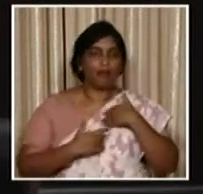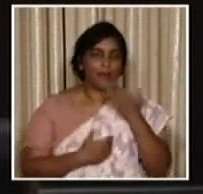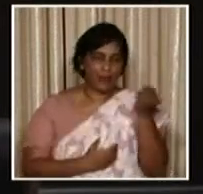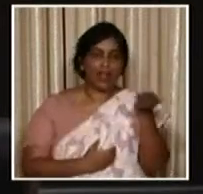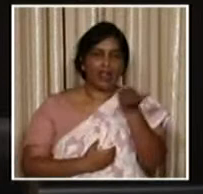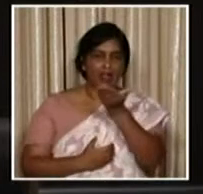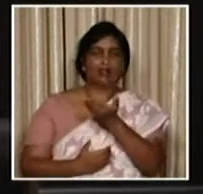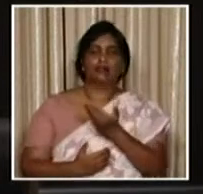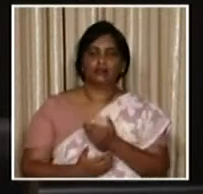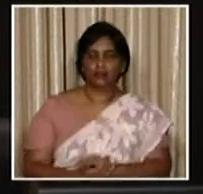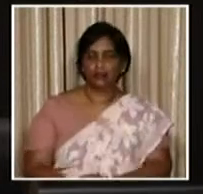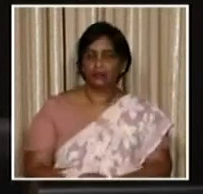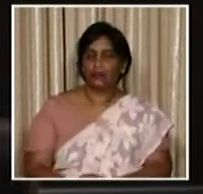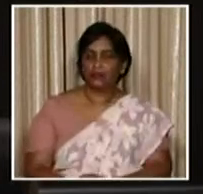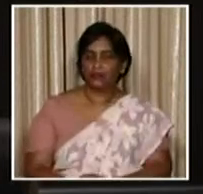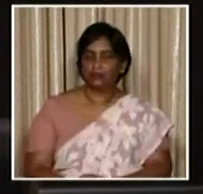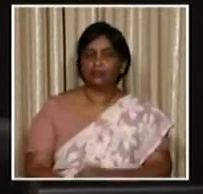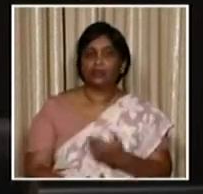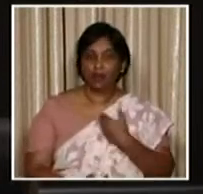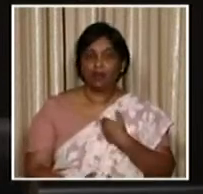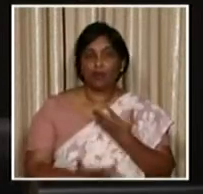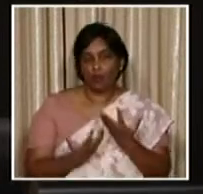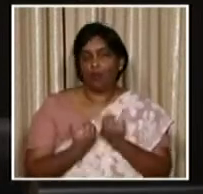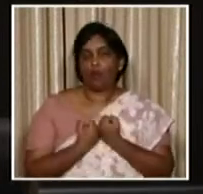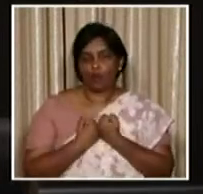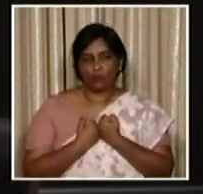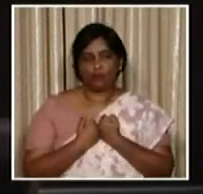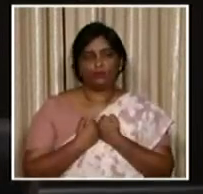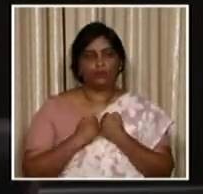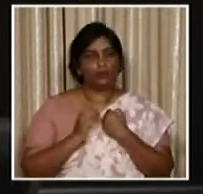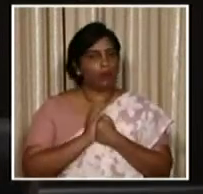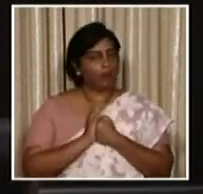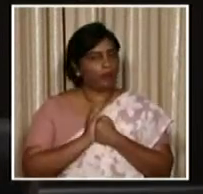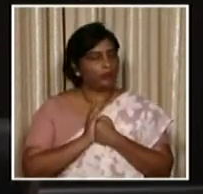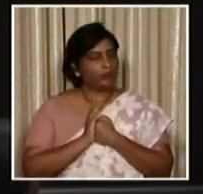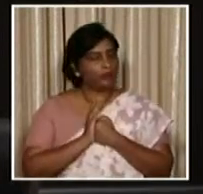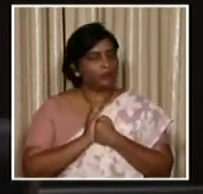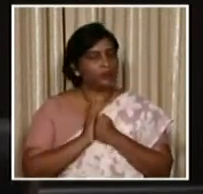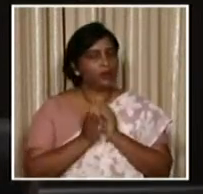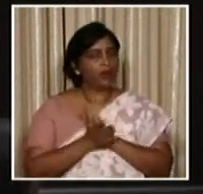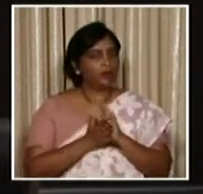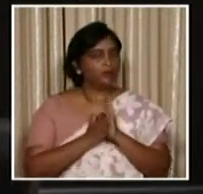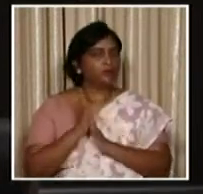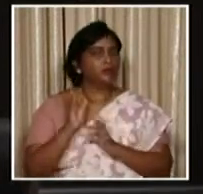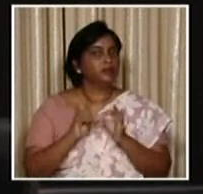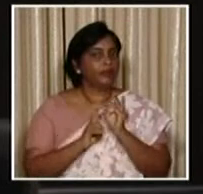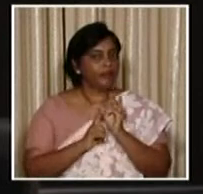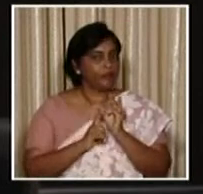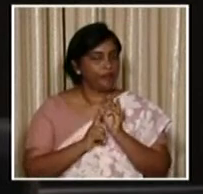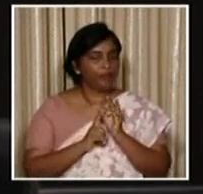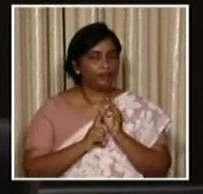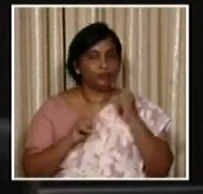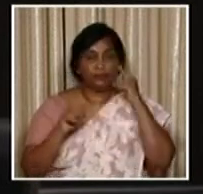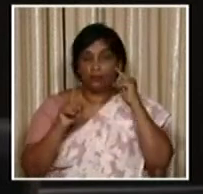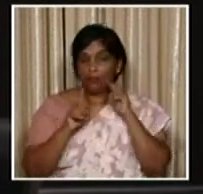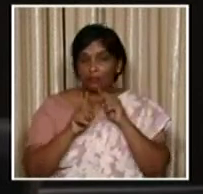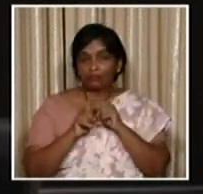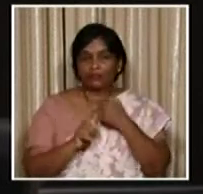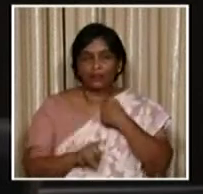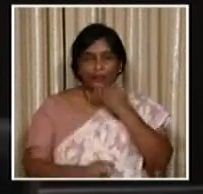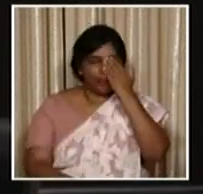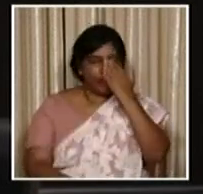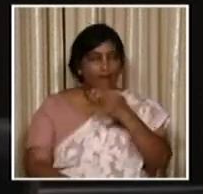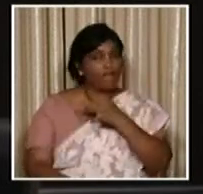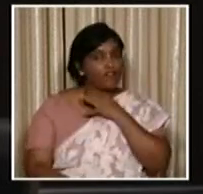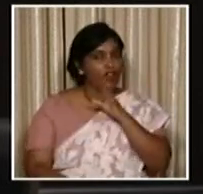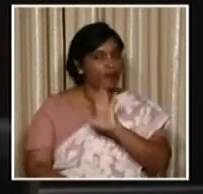ගත්තා මොකද හේතුව මට මේක අවශ්‍යයි ගරු හකීම් ඇමතිතුමා මේ කාරණාව මං කාරුණිකව කියන